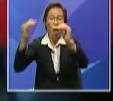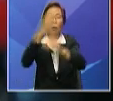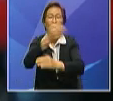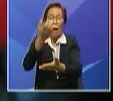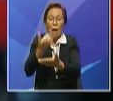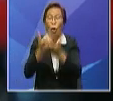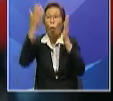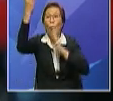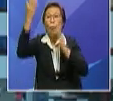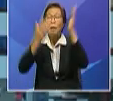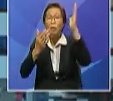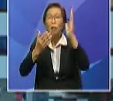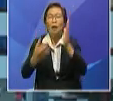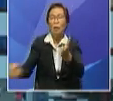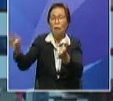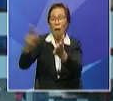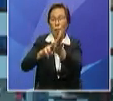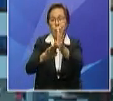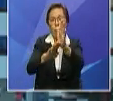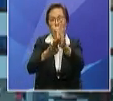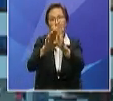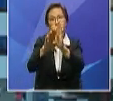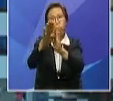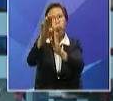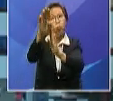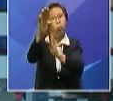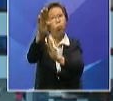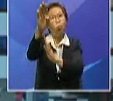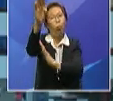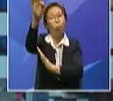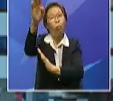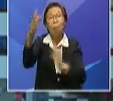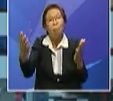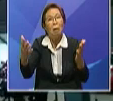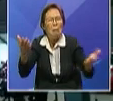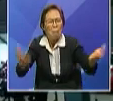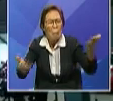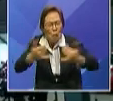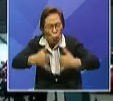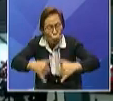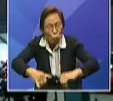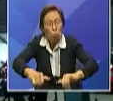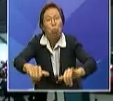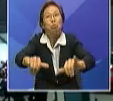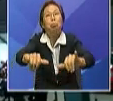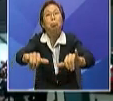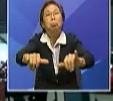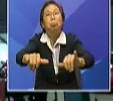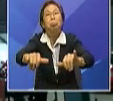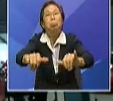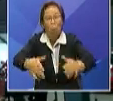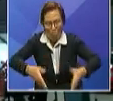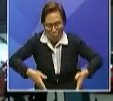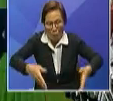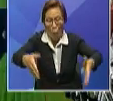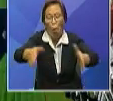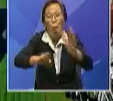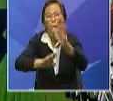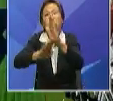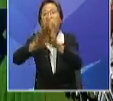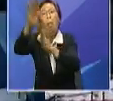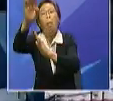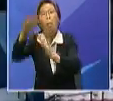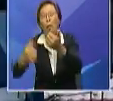negara 28 menunjukkan tren yang memberatkan kan ya dijangkau terus berada di landasan pemulihan terutama